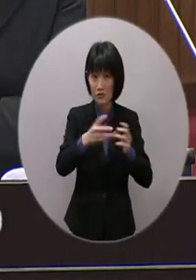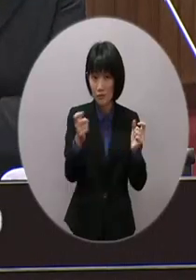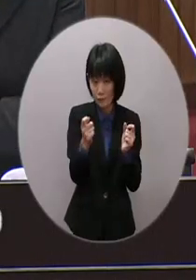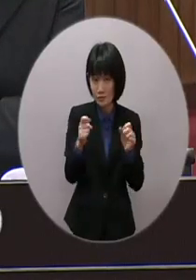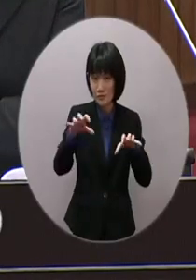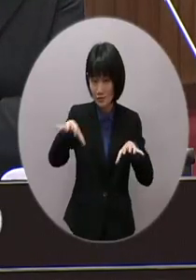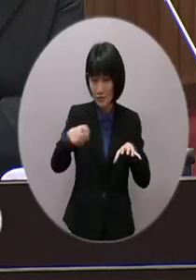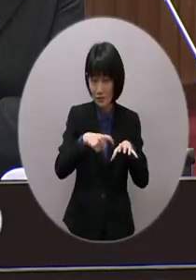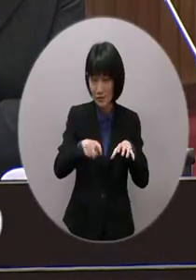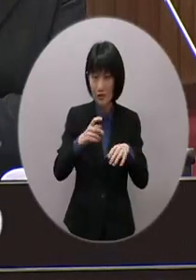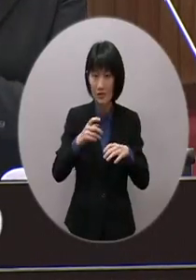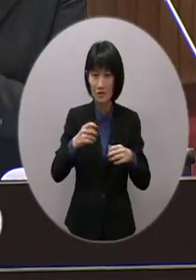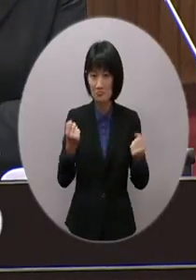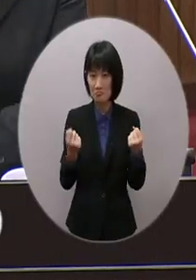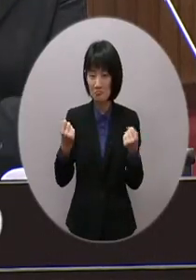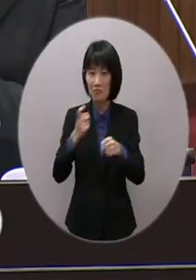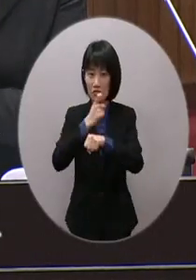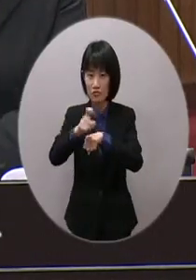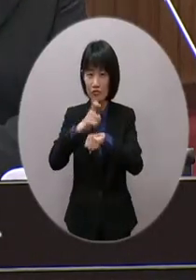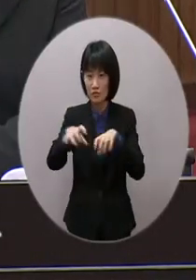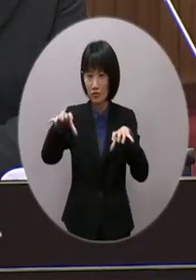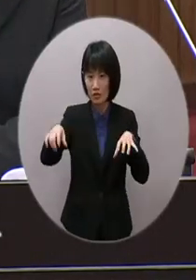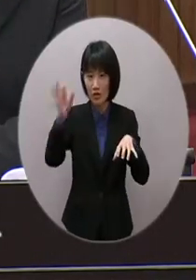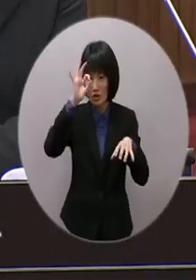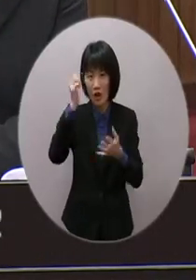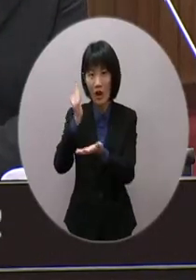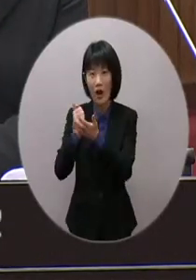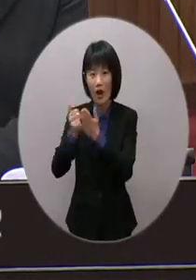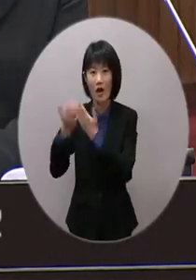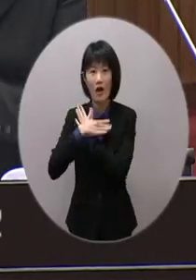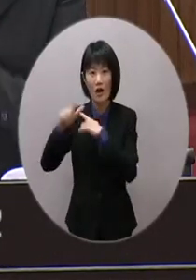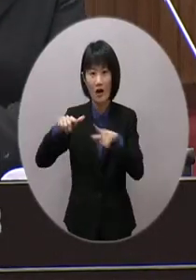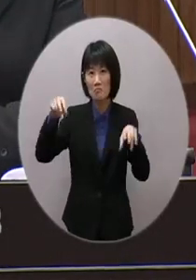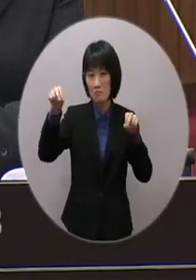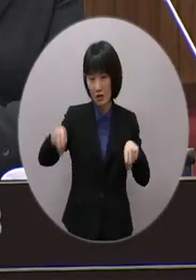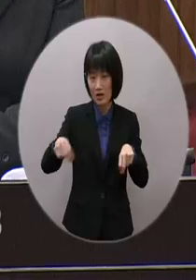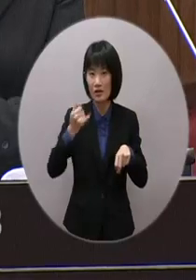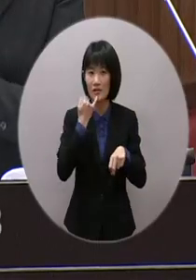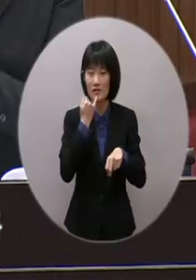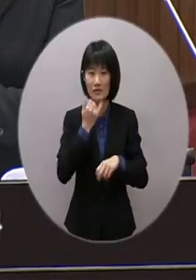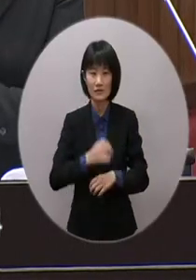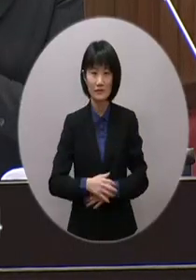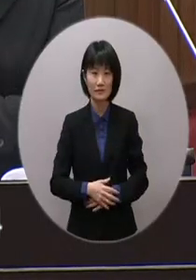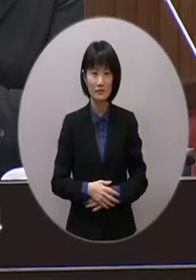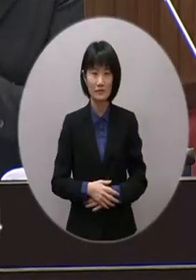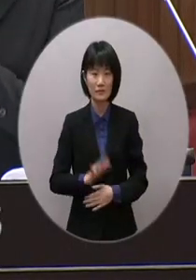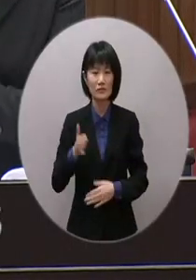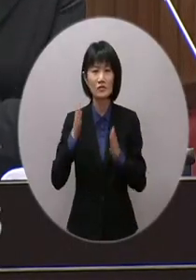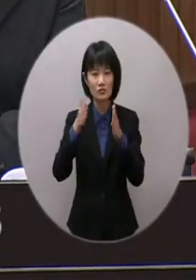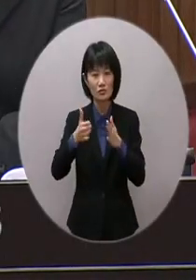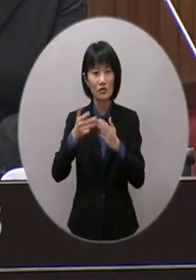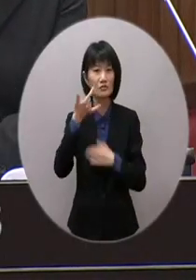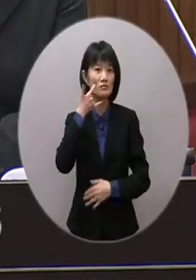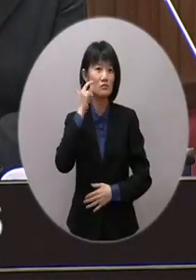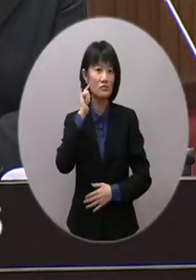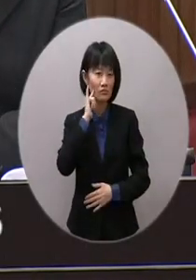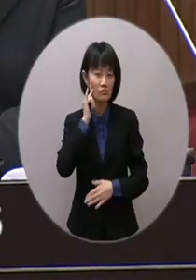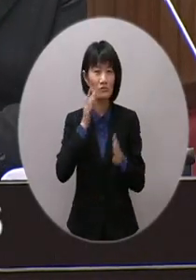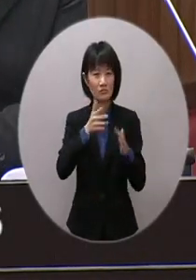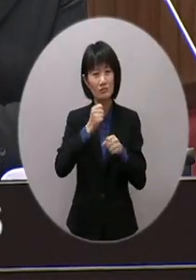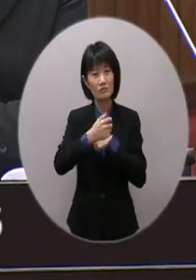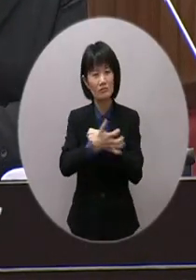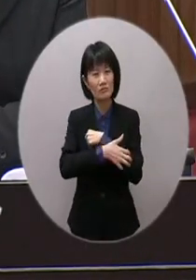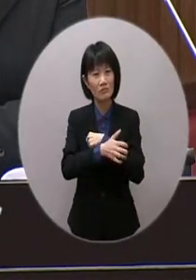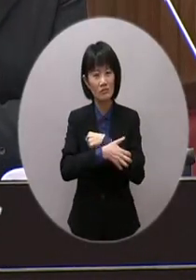大概10多分钟的一个地方找到一个合适的地点。好，可是其实这对家长、对员工来讲，其